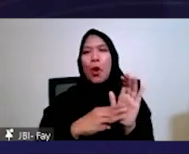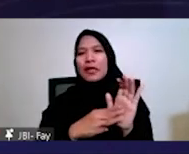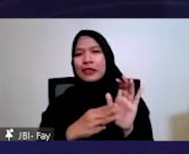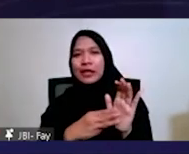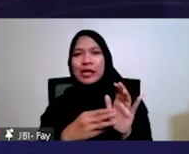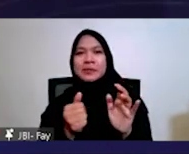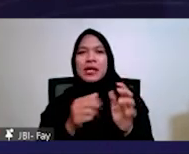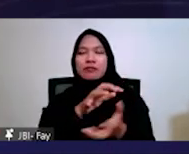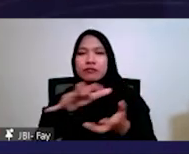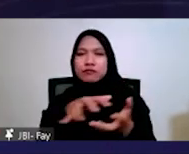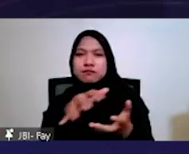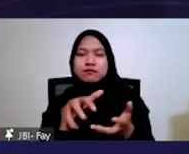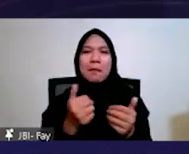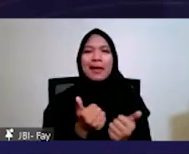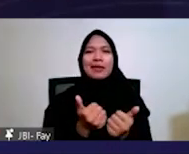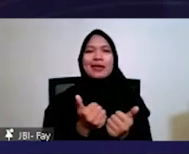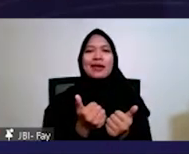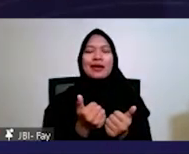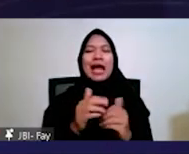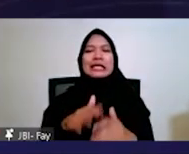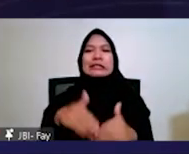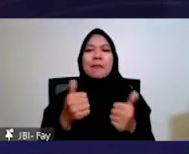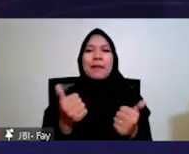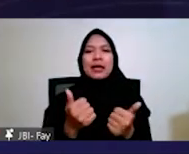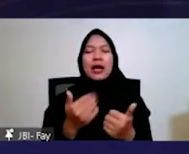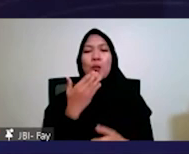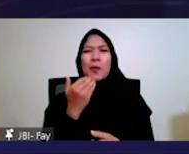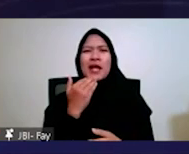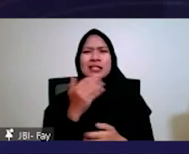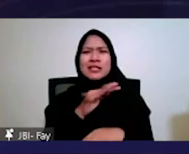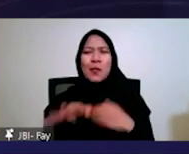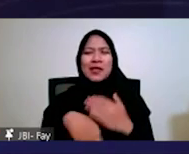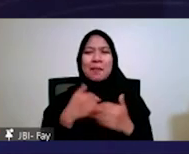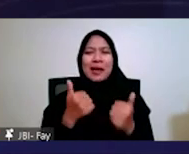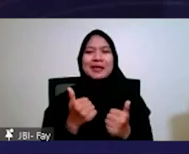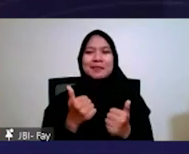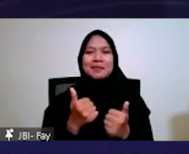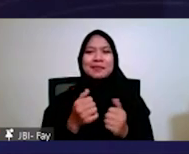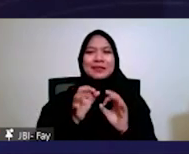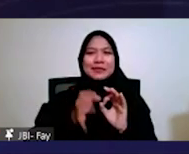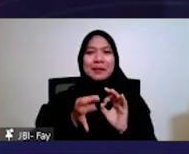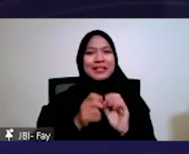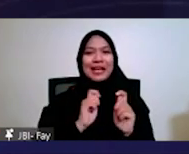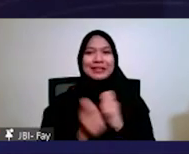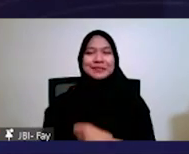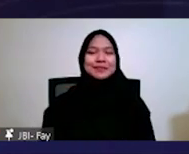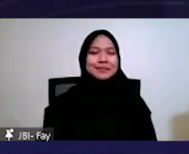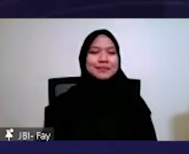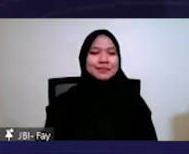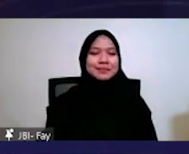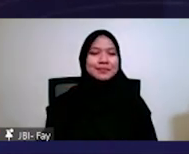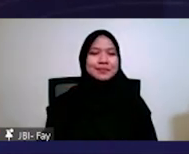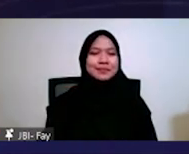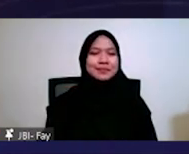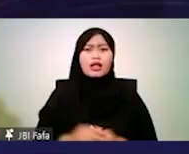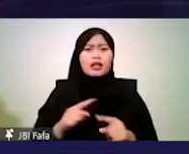secara baik moga-moga semuanya dalam kondisi yang baik ya kita jamunya manis semuanya tapi kalau sekarang ini lagi tekanan